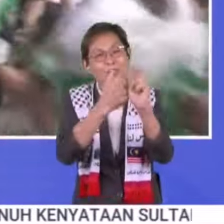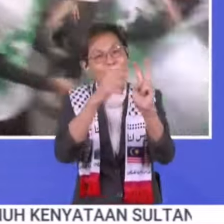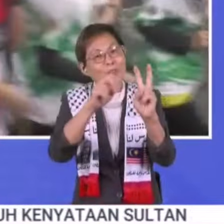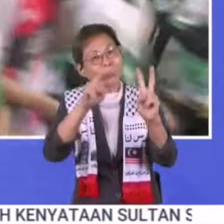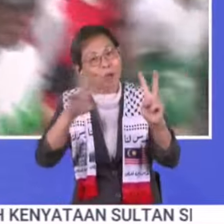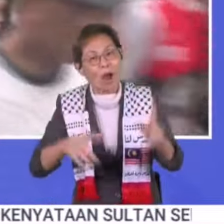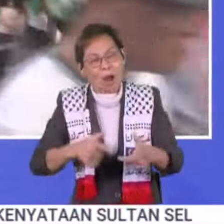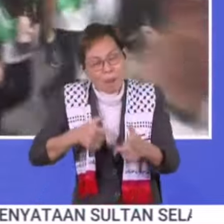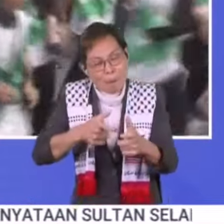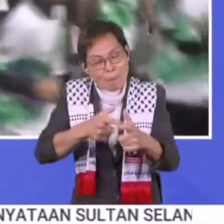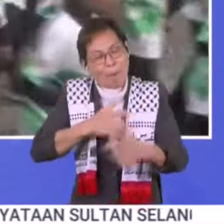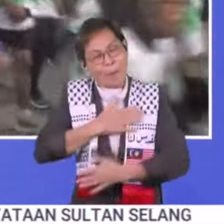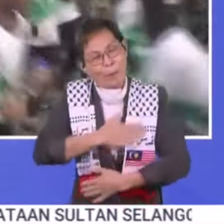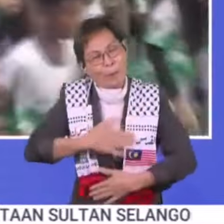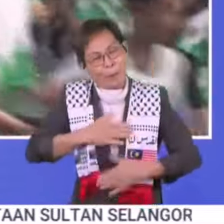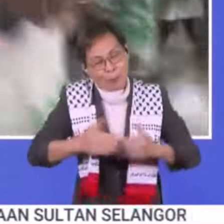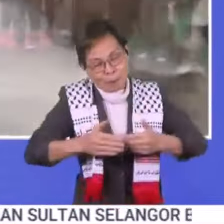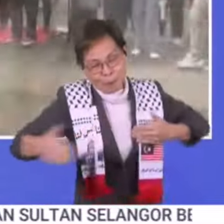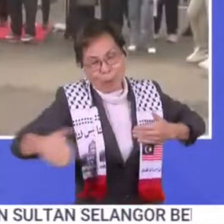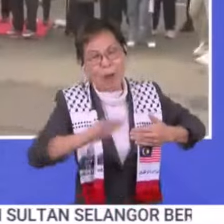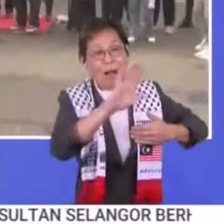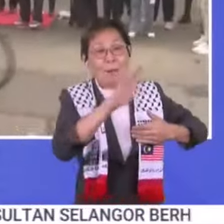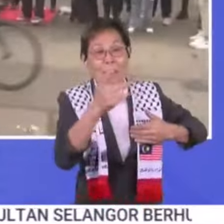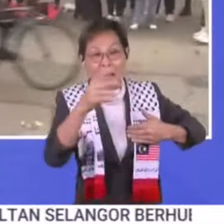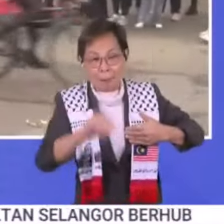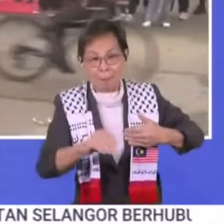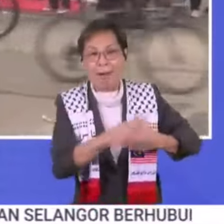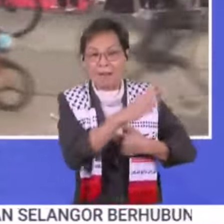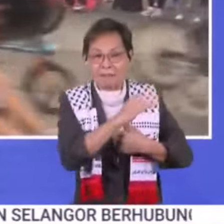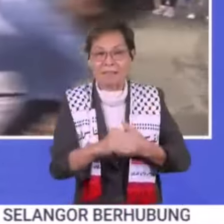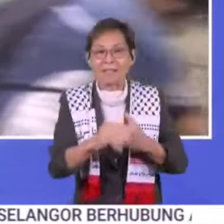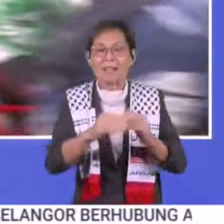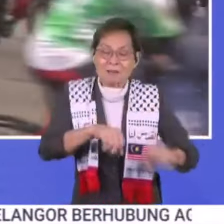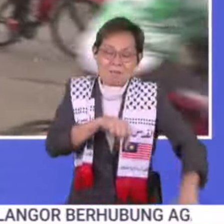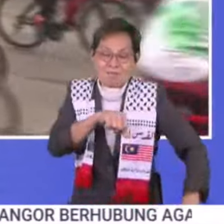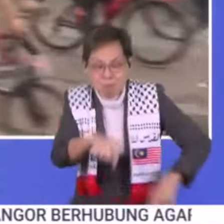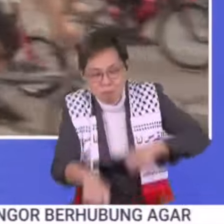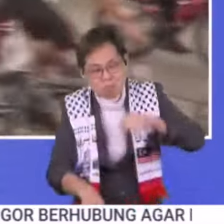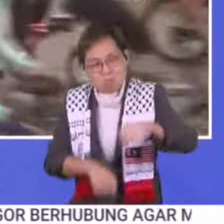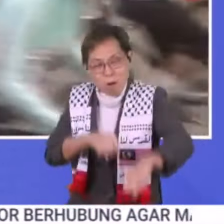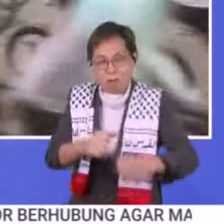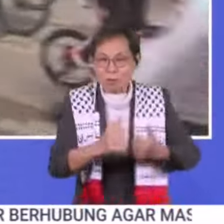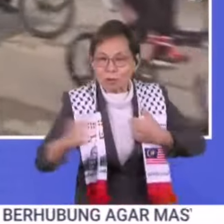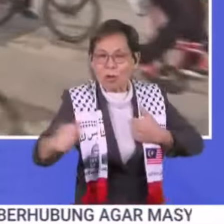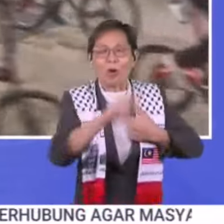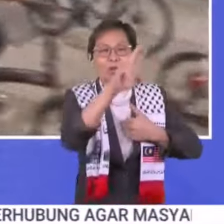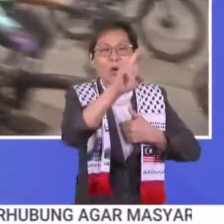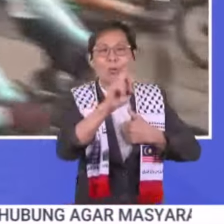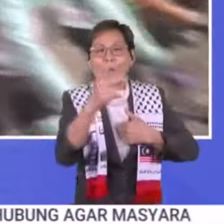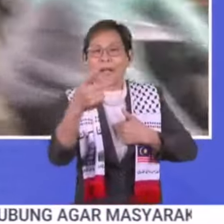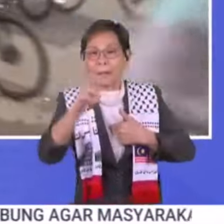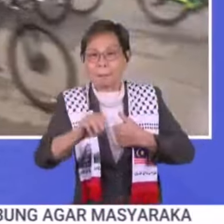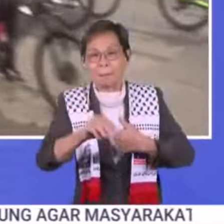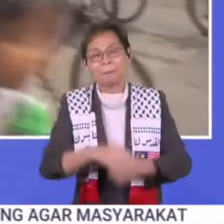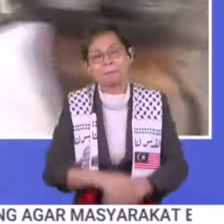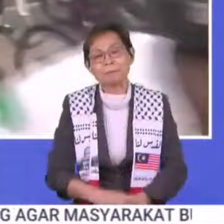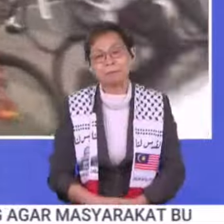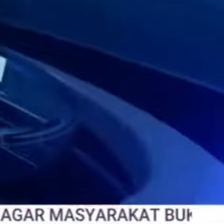Program larian santai membabitkan laluan sejauh 5 km, manakala acara berbasikal sejauh 20 km.